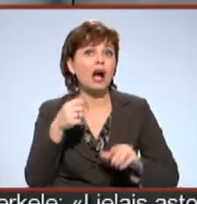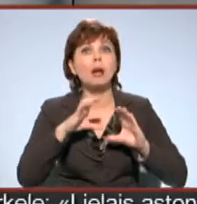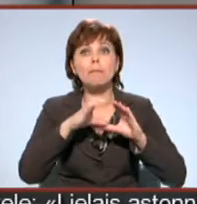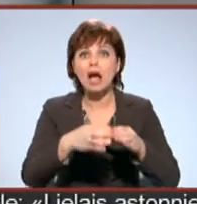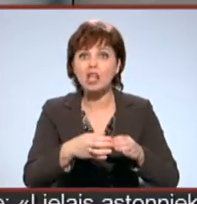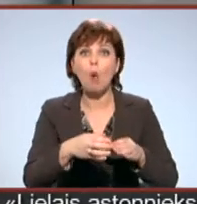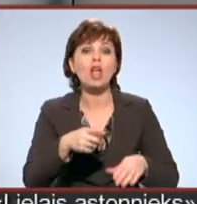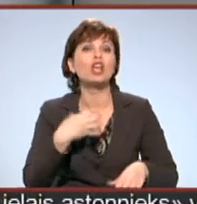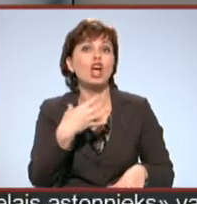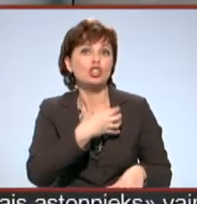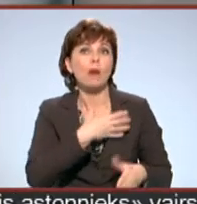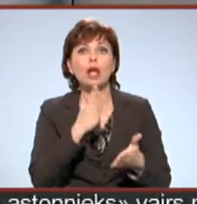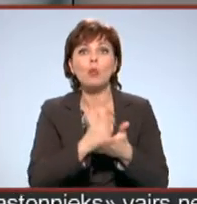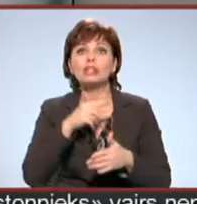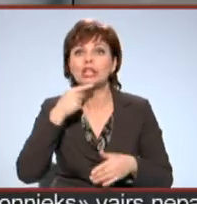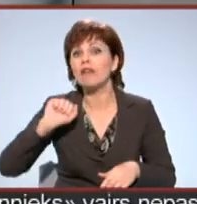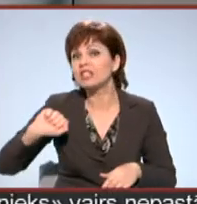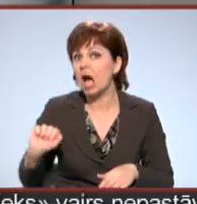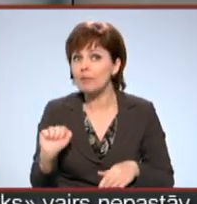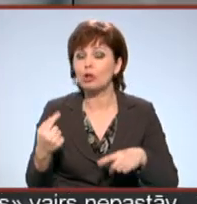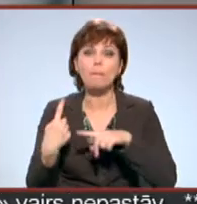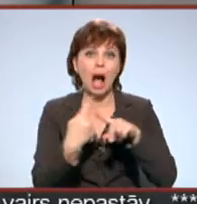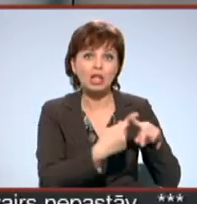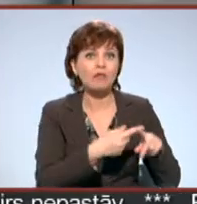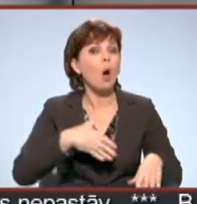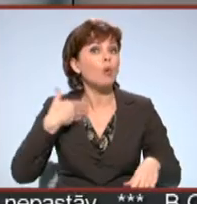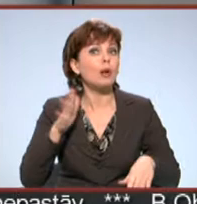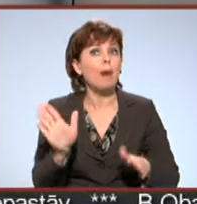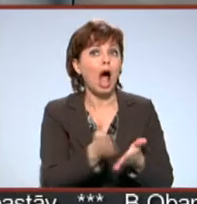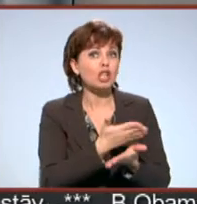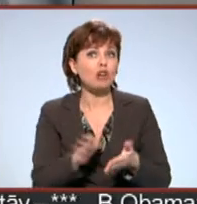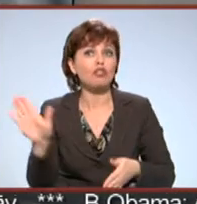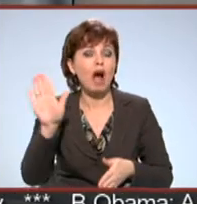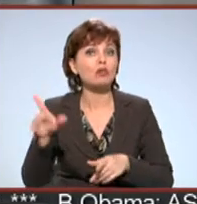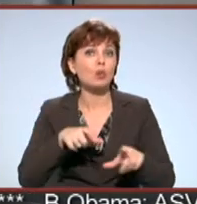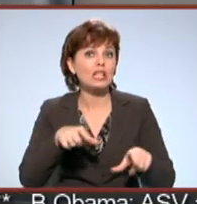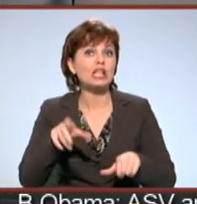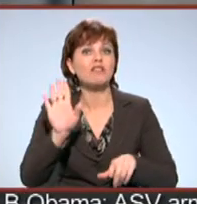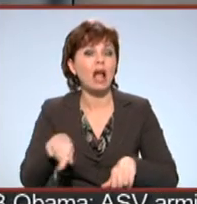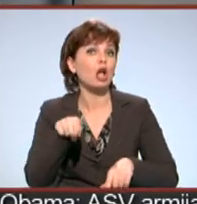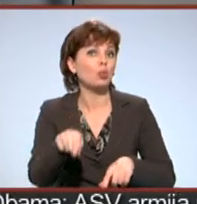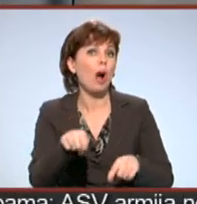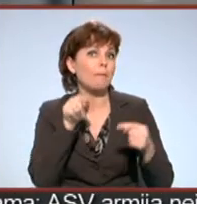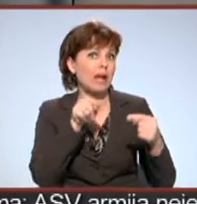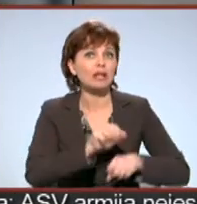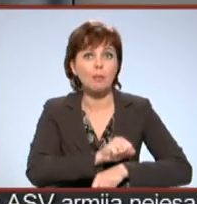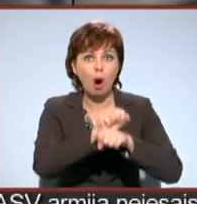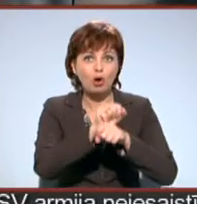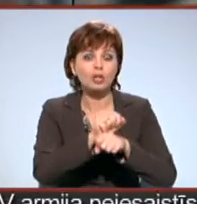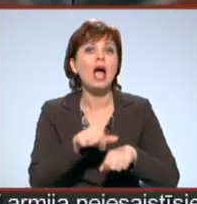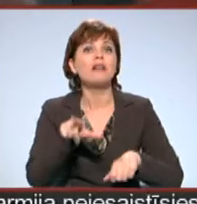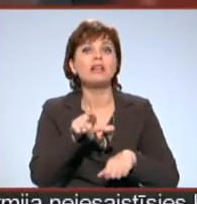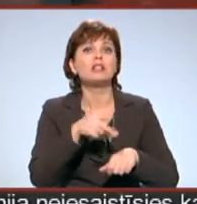hokeja čempionāts notiks Krievijas sabiedrotajā Baltkrievijā. Bažas, ka atsevišķu valstu izlases to varētu boikotēt, vairs nav pilnīgi